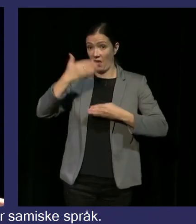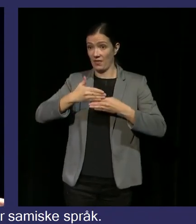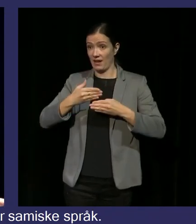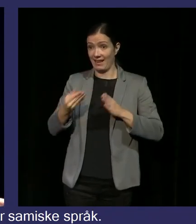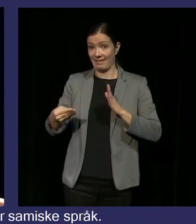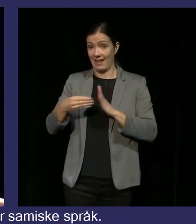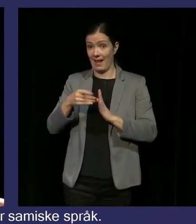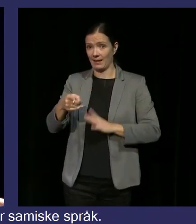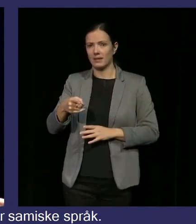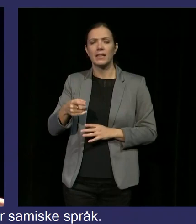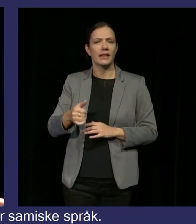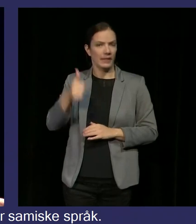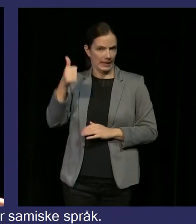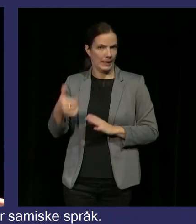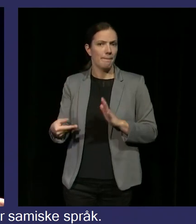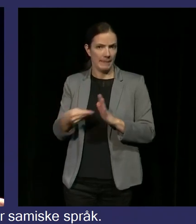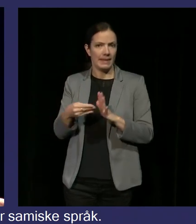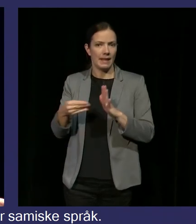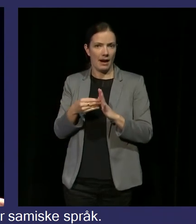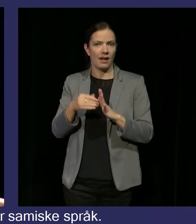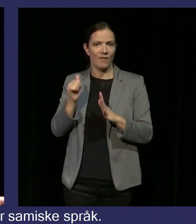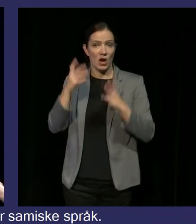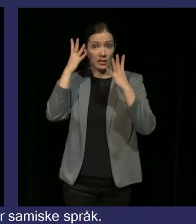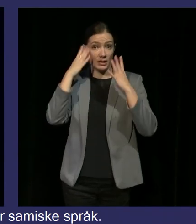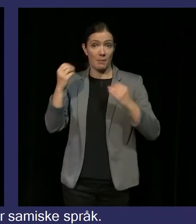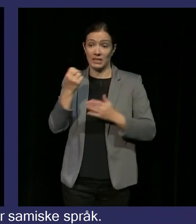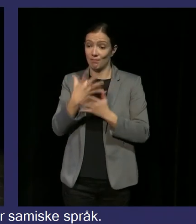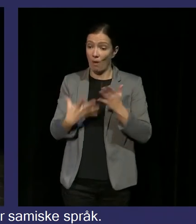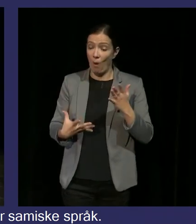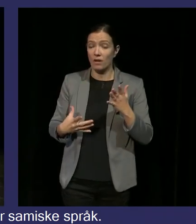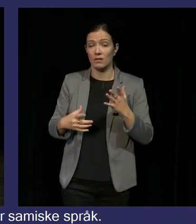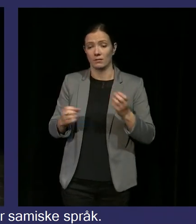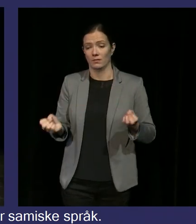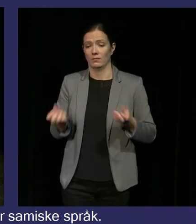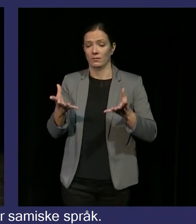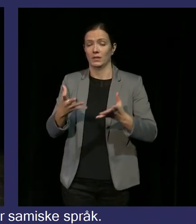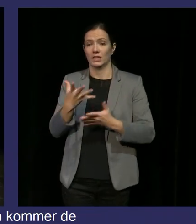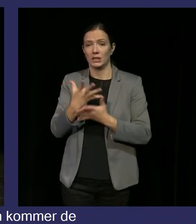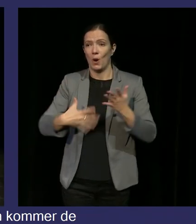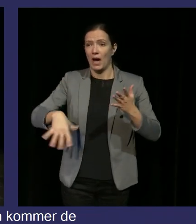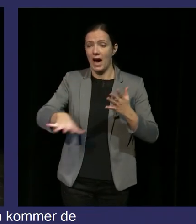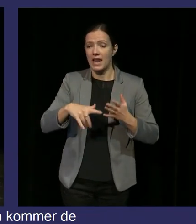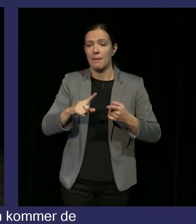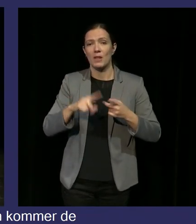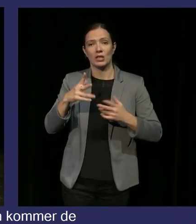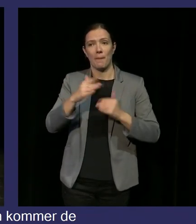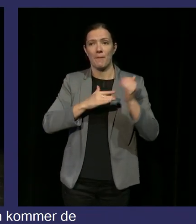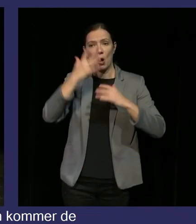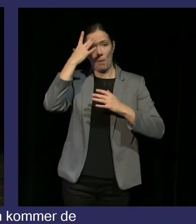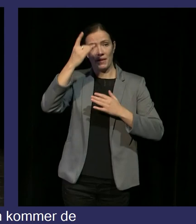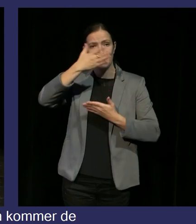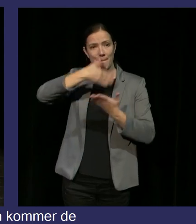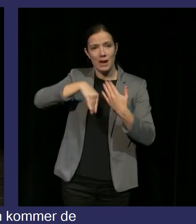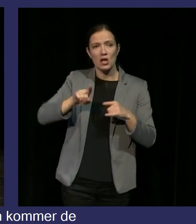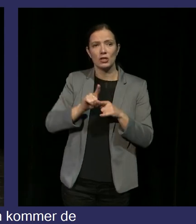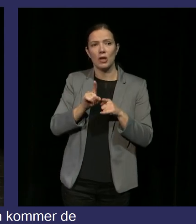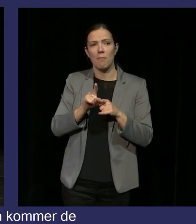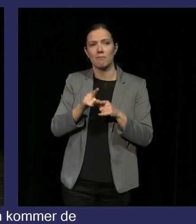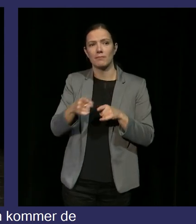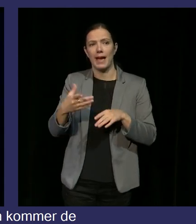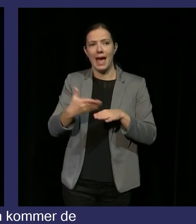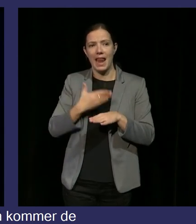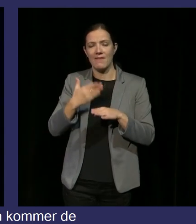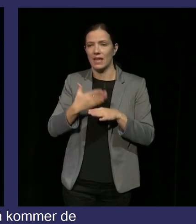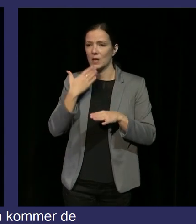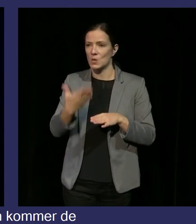Det tenker jeg også et veldig viktig bidrag for samisk språk, både for å skape den språkarena og for å bygge et kompetansemiljø som kanskje også kommer de elevene